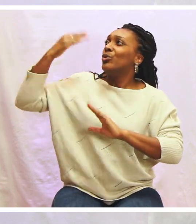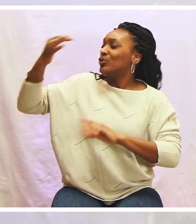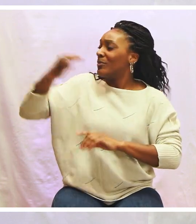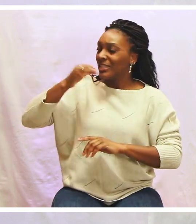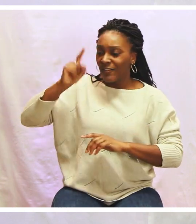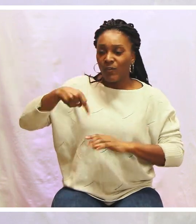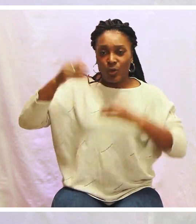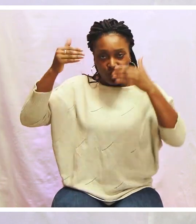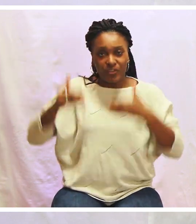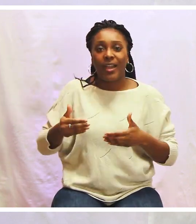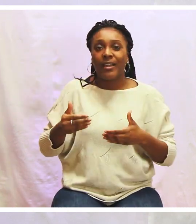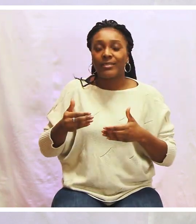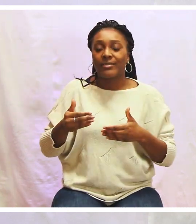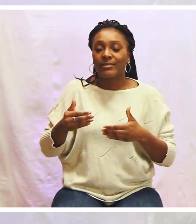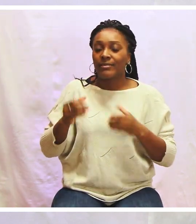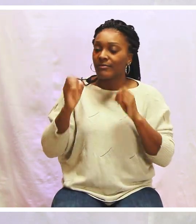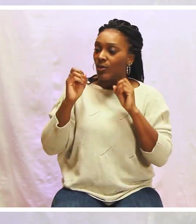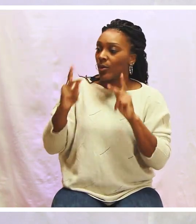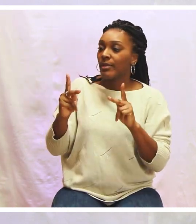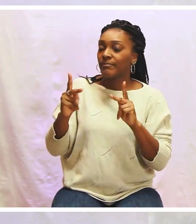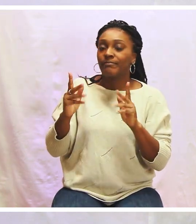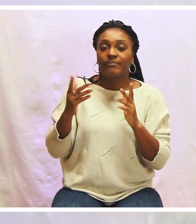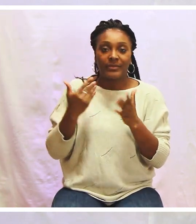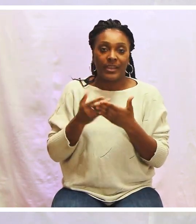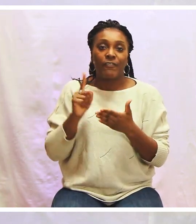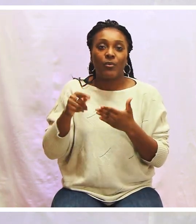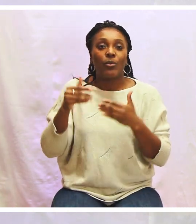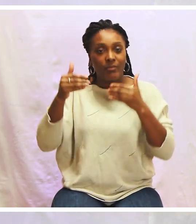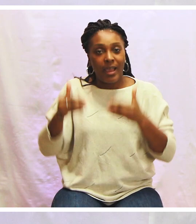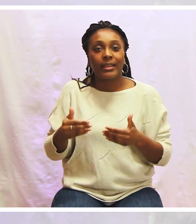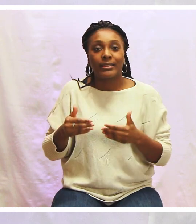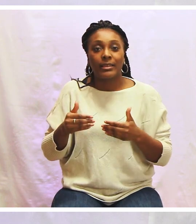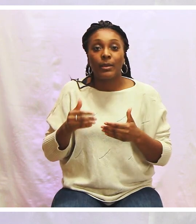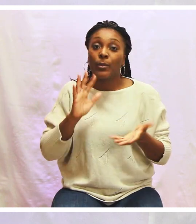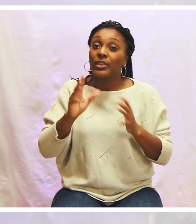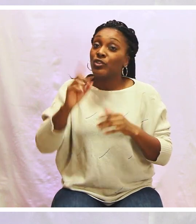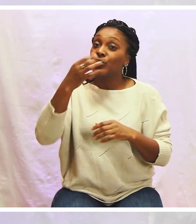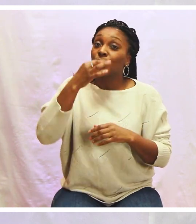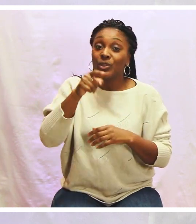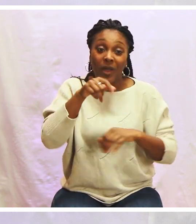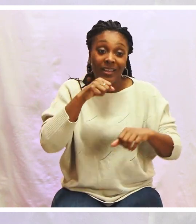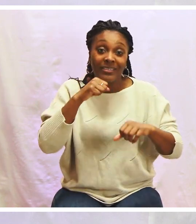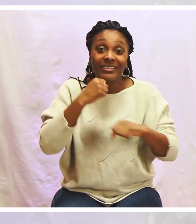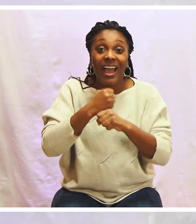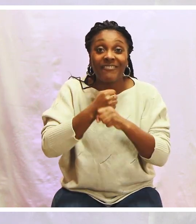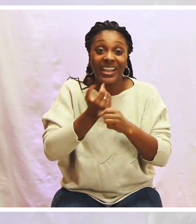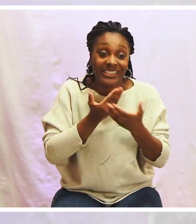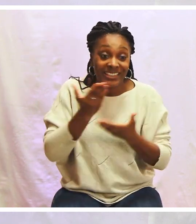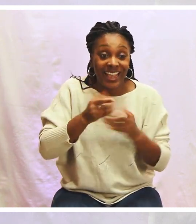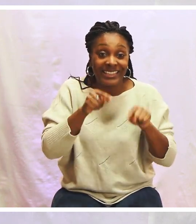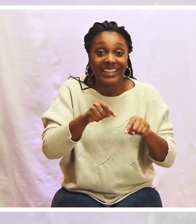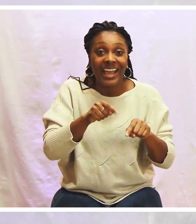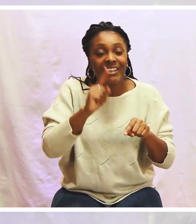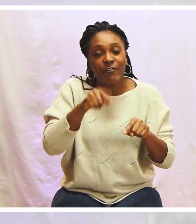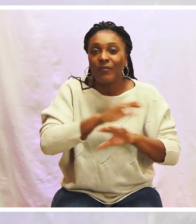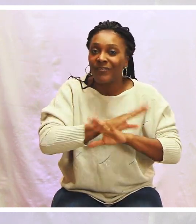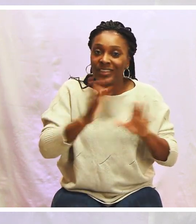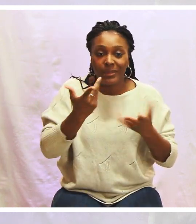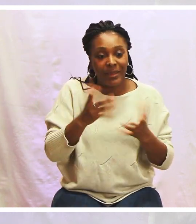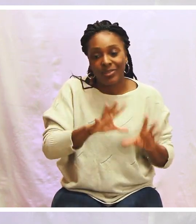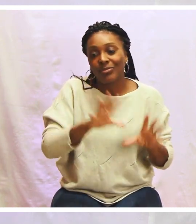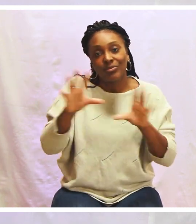peut-être tu es en train d'œuvrer pour Dieu dans un domaine, et que Dieu te dit c'est bon ce domaine-là, c'est fini pour toi, accepte que ce temps passe à autre